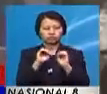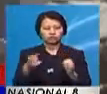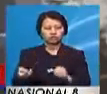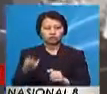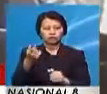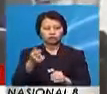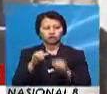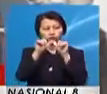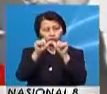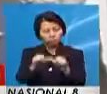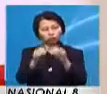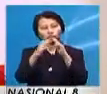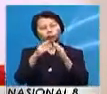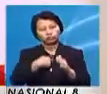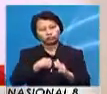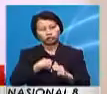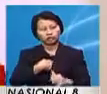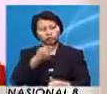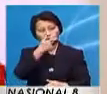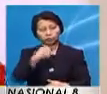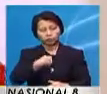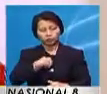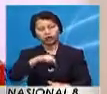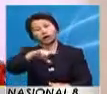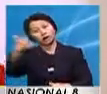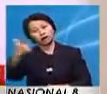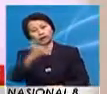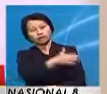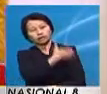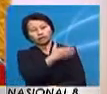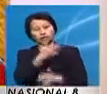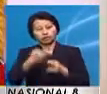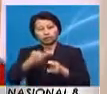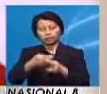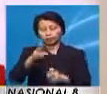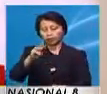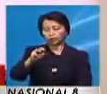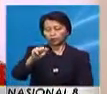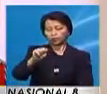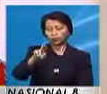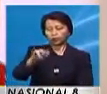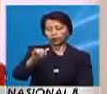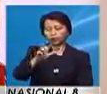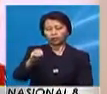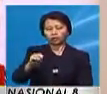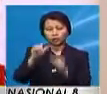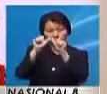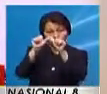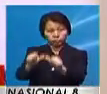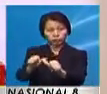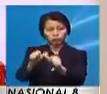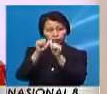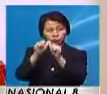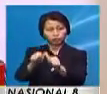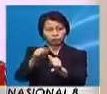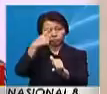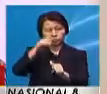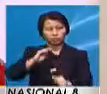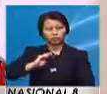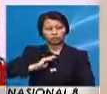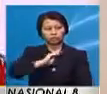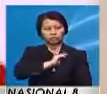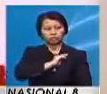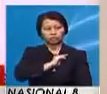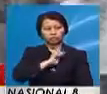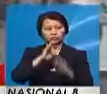tinggal saya rumah. Saya ada another maid, Mariam. She stay there as a member of